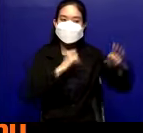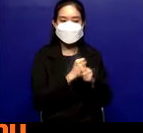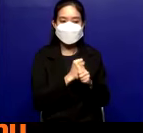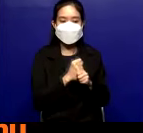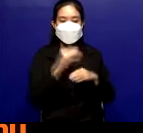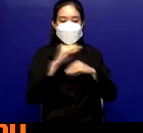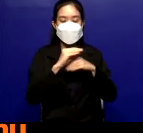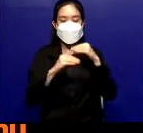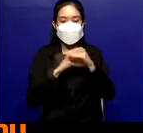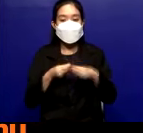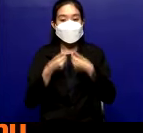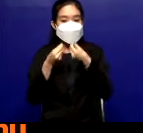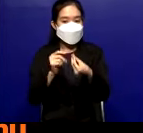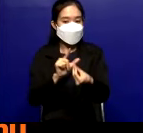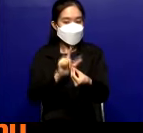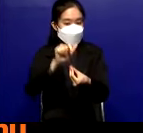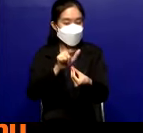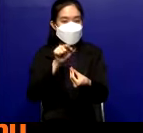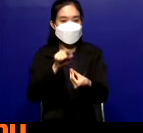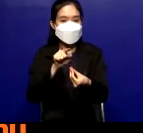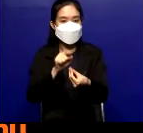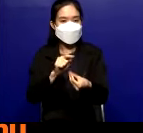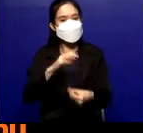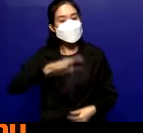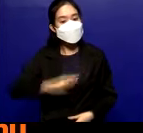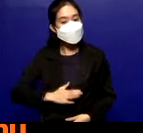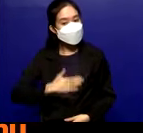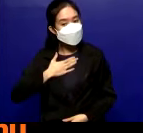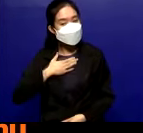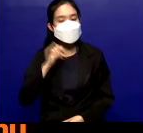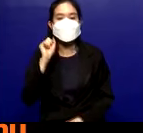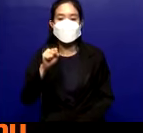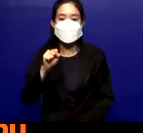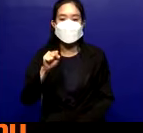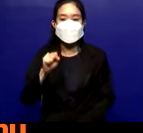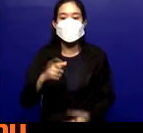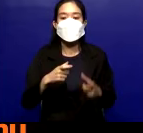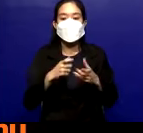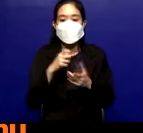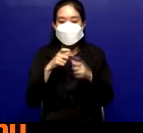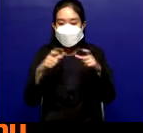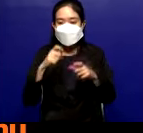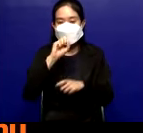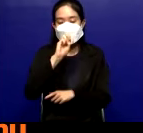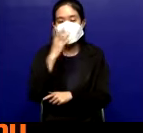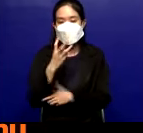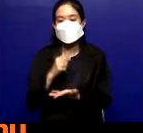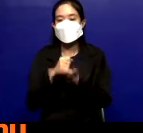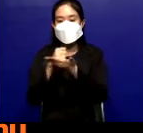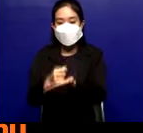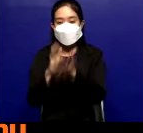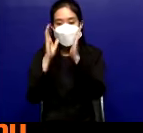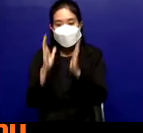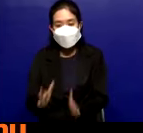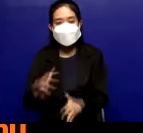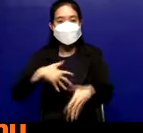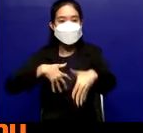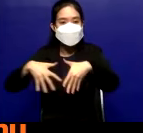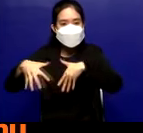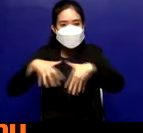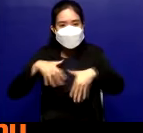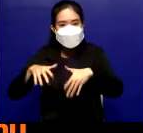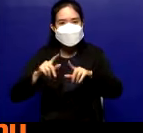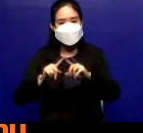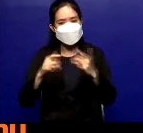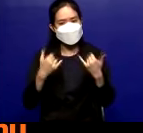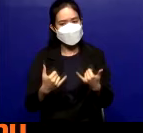าจะเป็นโครงการหลักที่ช่วยให้คนเนี่ยหลุดพ้นจากความยากจนได้แต่การตั้งงบประมาณปี65กลับพบว่า